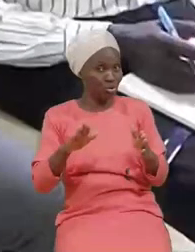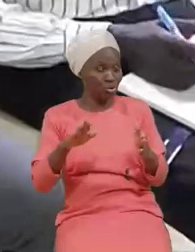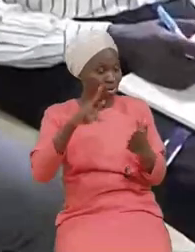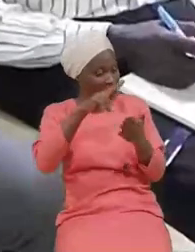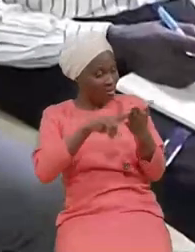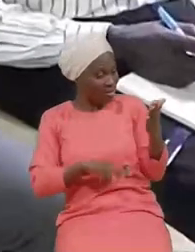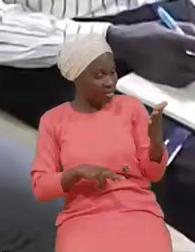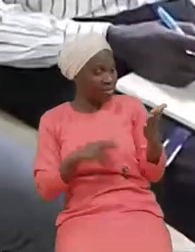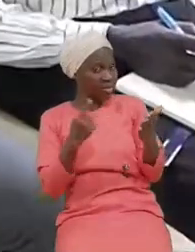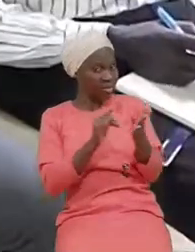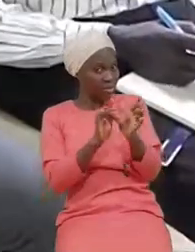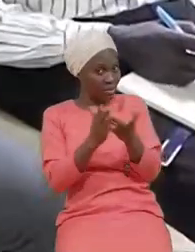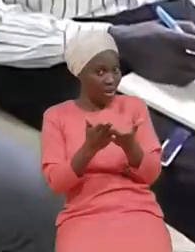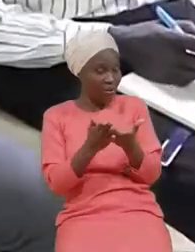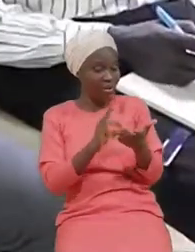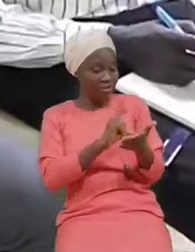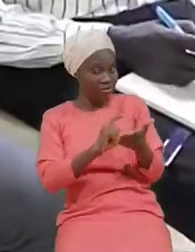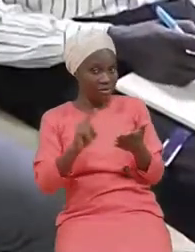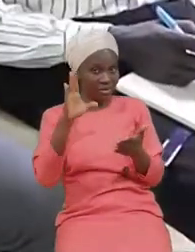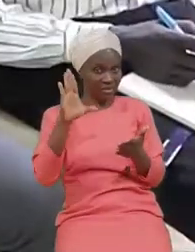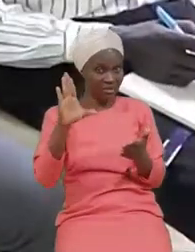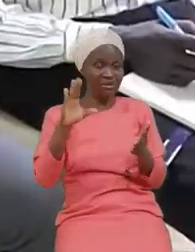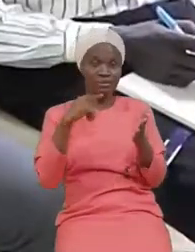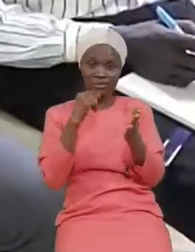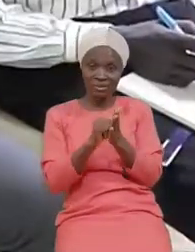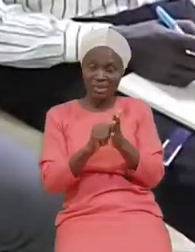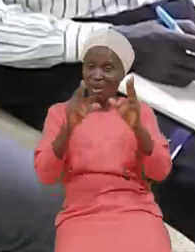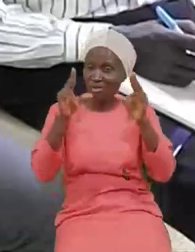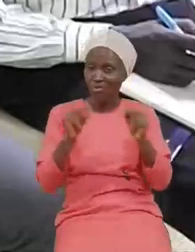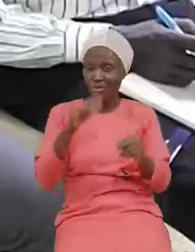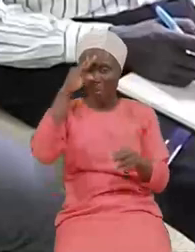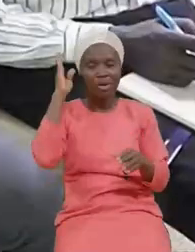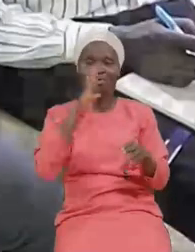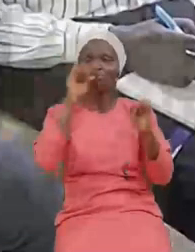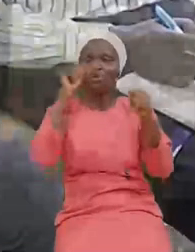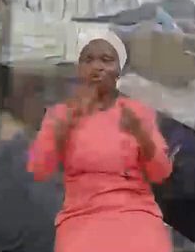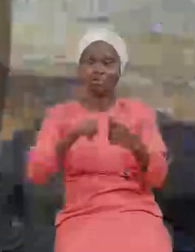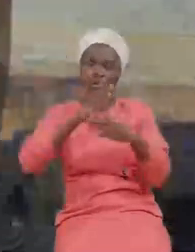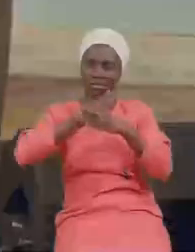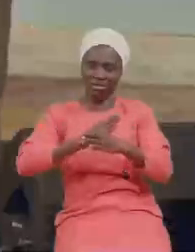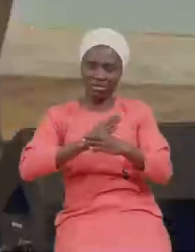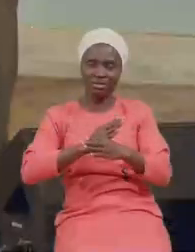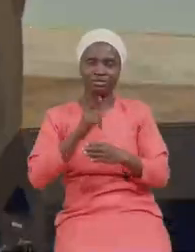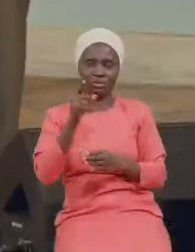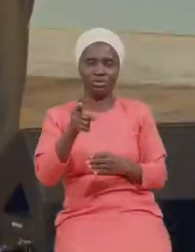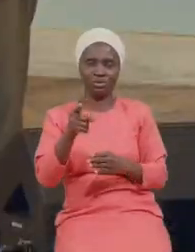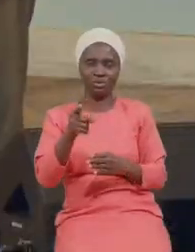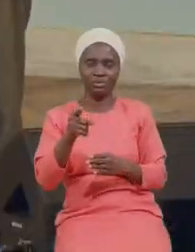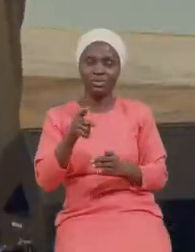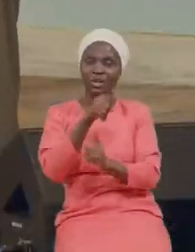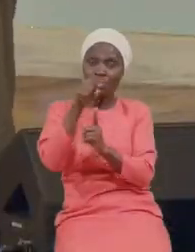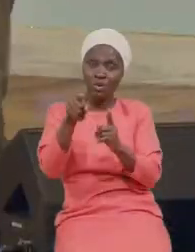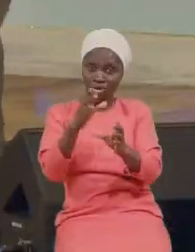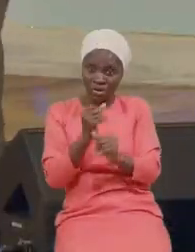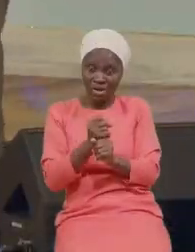5 et prier selon le verset 5 nul ne tiendra devant toi quand tu prends la